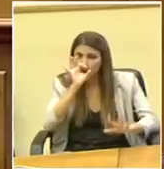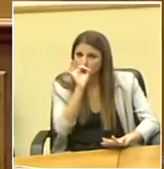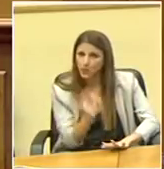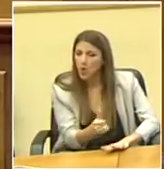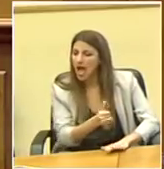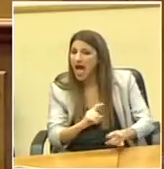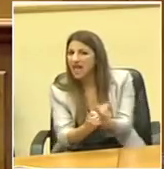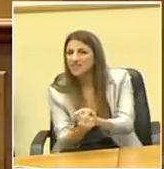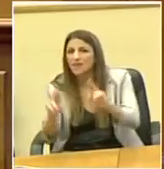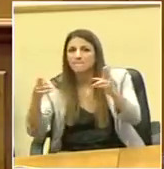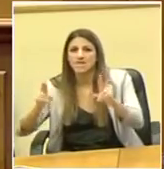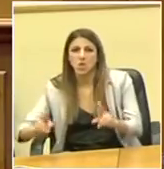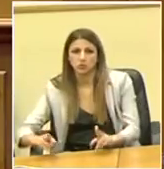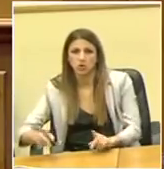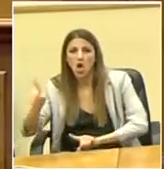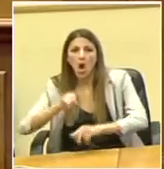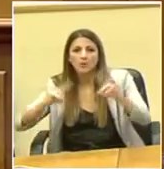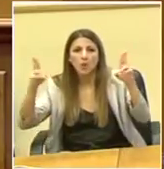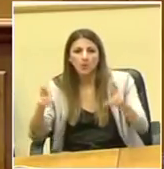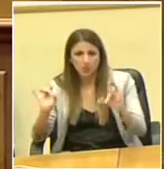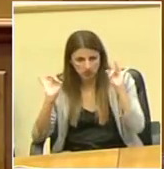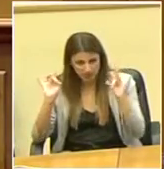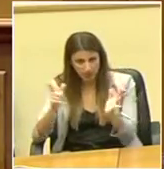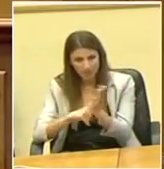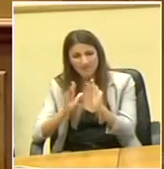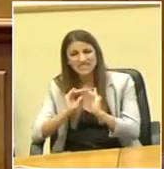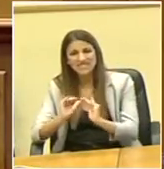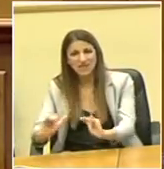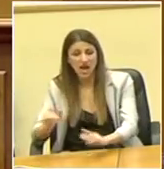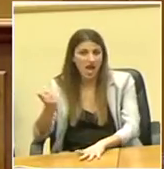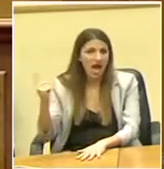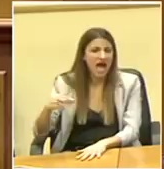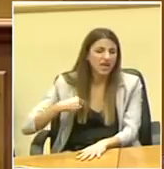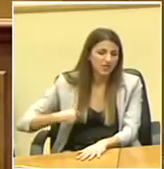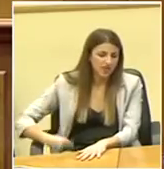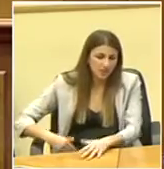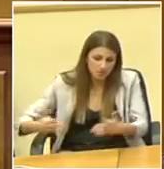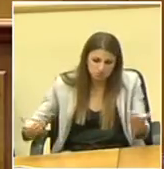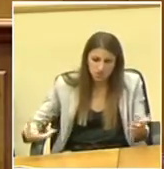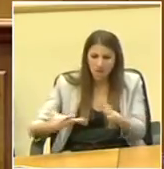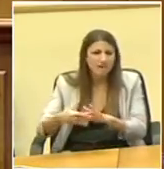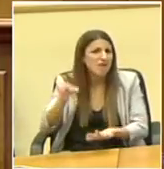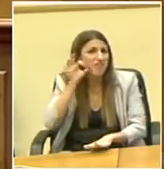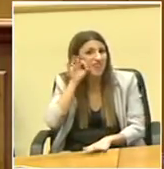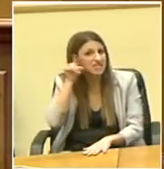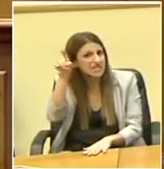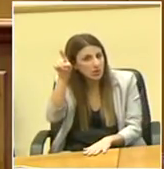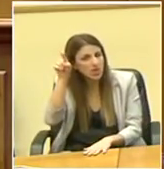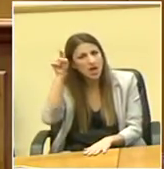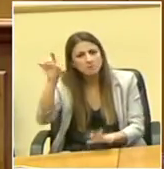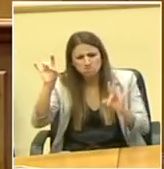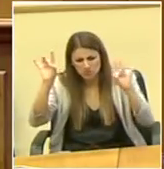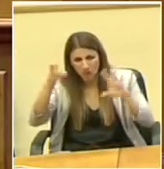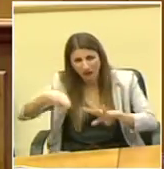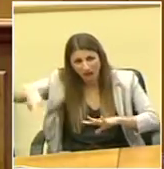μειώσεις και όσα δεν μειώνονται παραμένουν σταθερά. Σε άλλους δήμους, στη Θεσσαλονίκη δεν έχουμε καμία